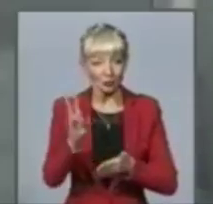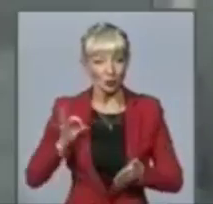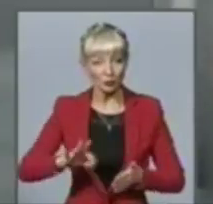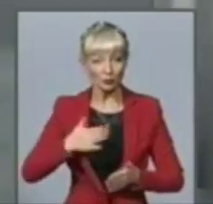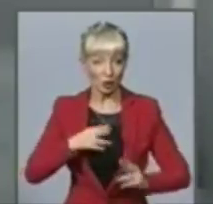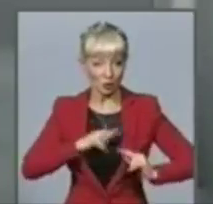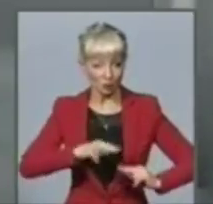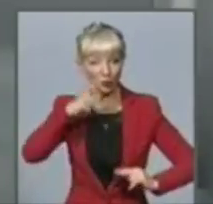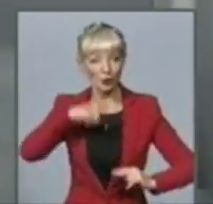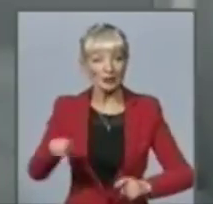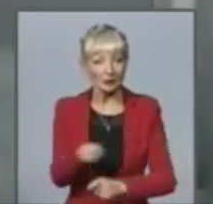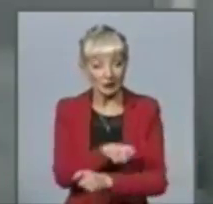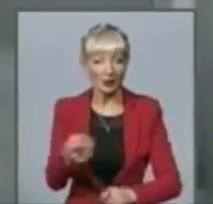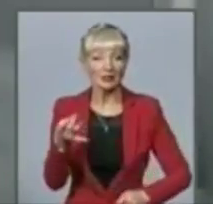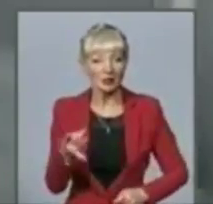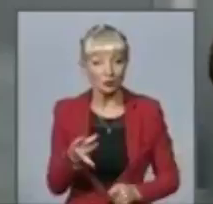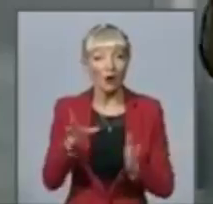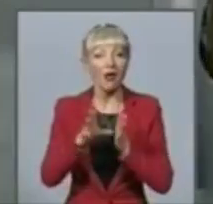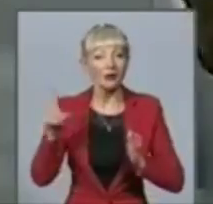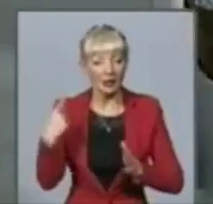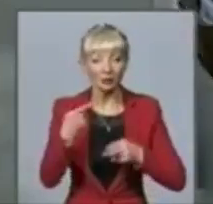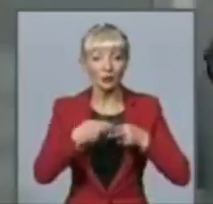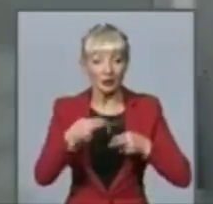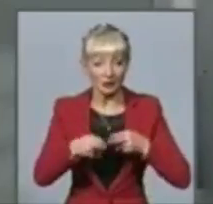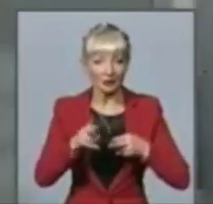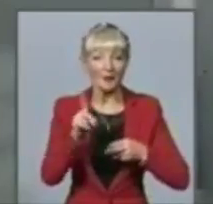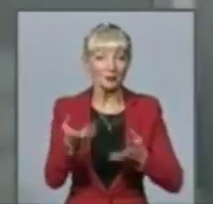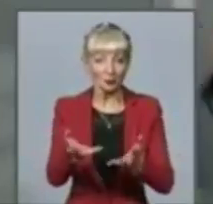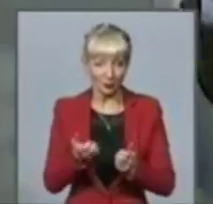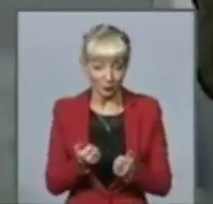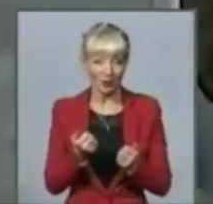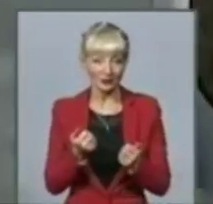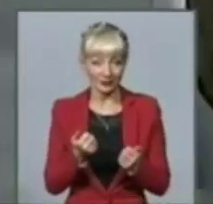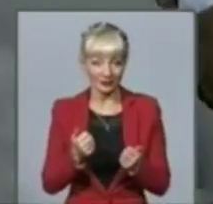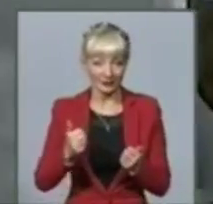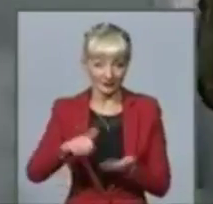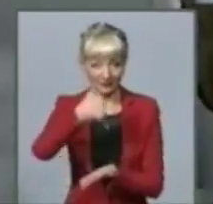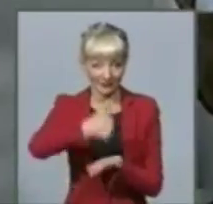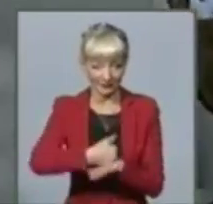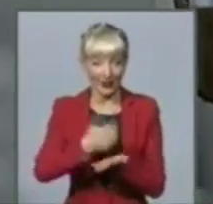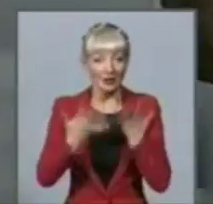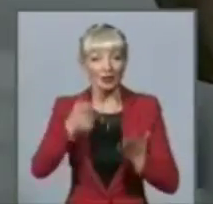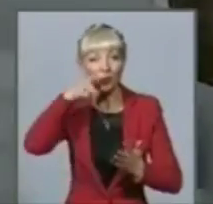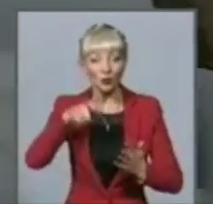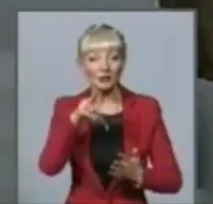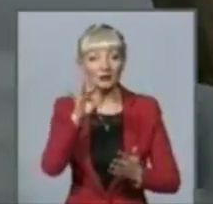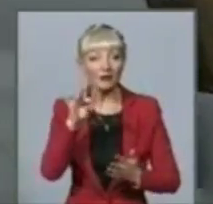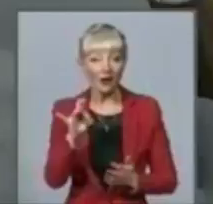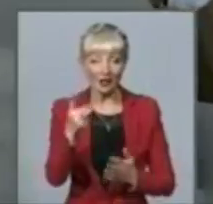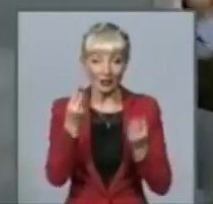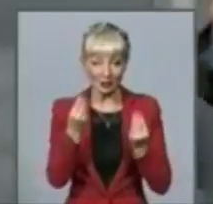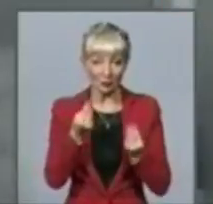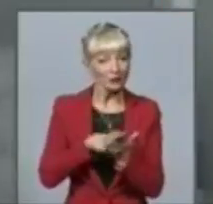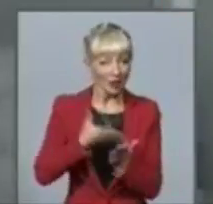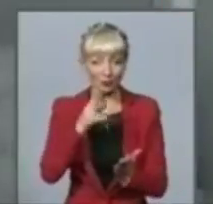працю, українські матеріали, сировину, енергію, кредити, той отримує цінову перевагу. Тобто, якщо повністю український товар навіть коштує